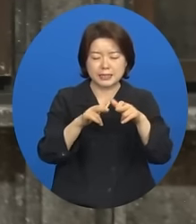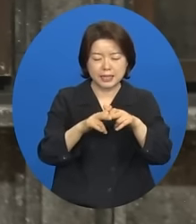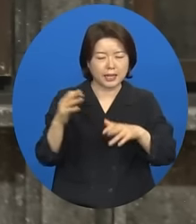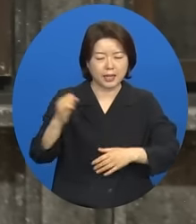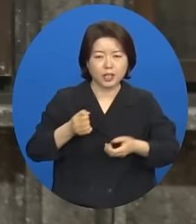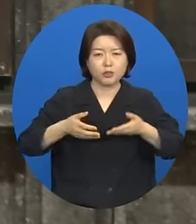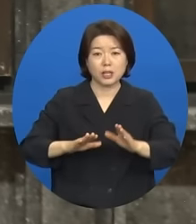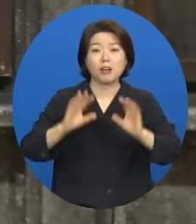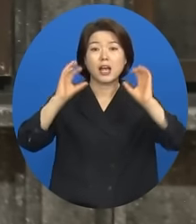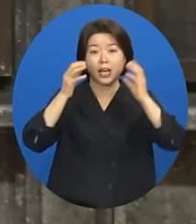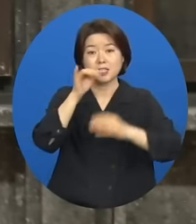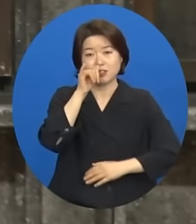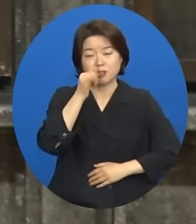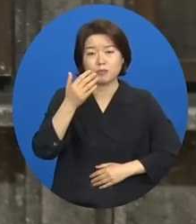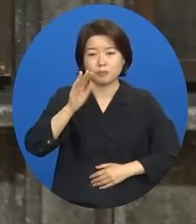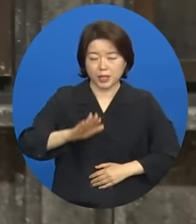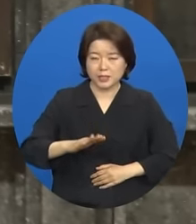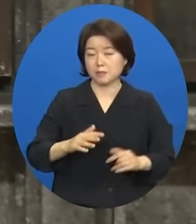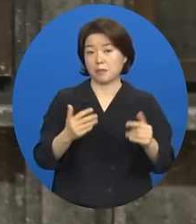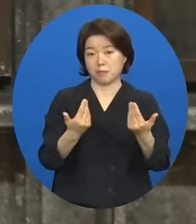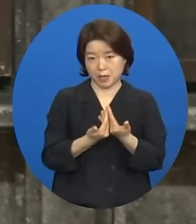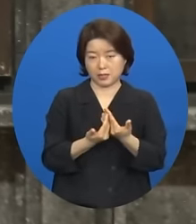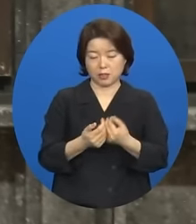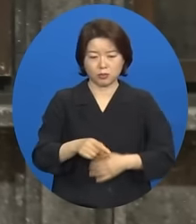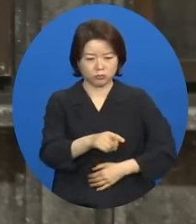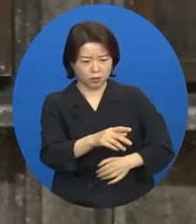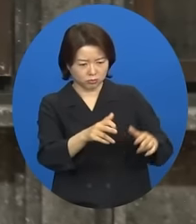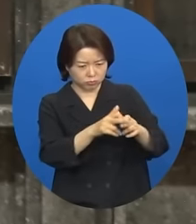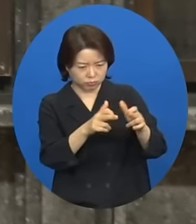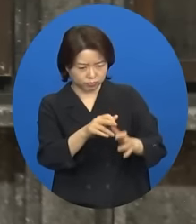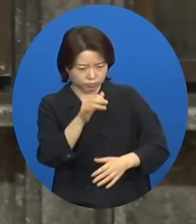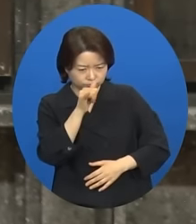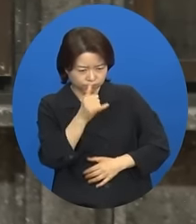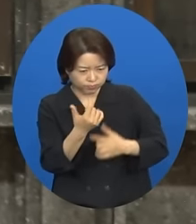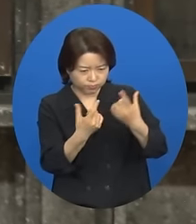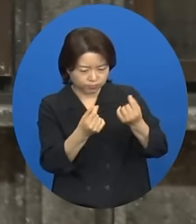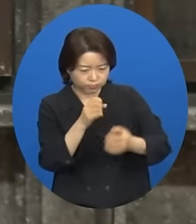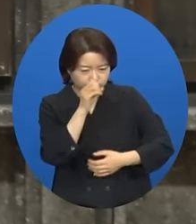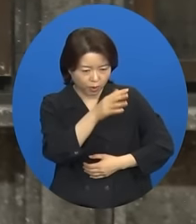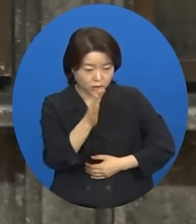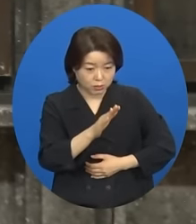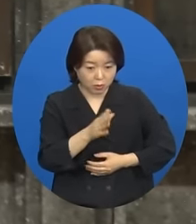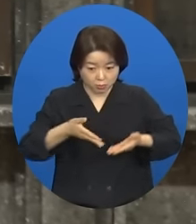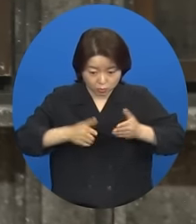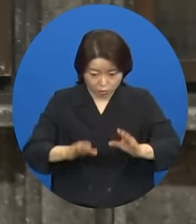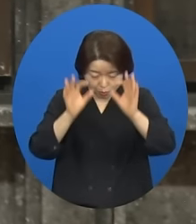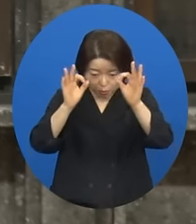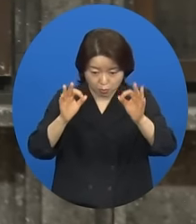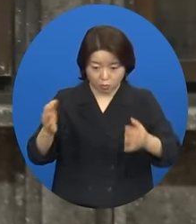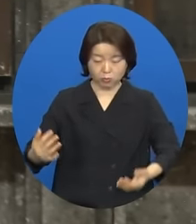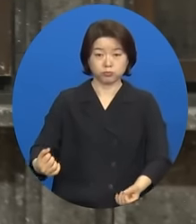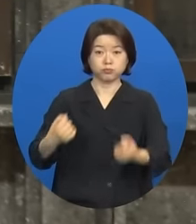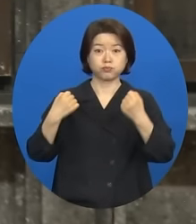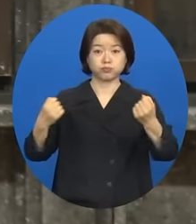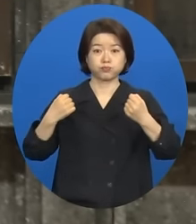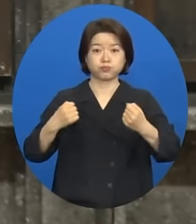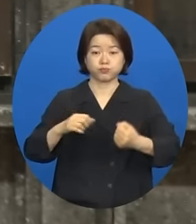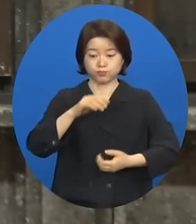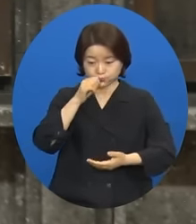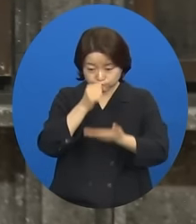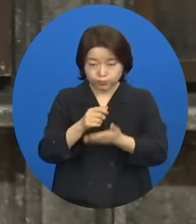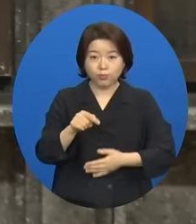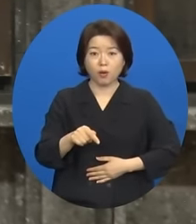있습니다. 그러나 반대로 장애가 있다고 했지만 아무런 문제가 없이 태어난 경우도 있어요. 그러니까